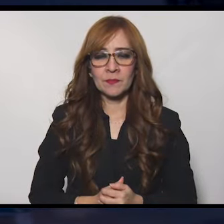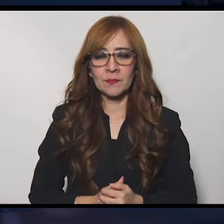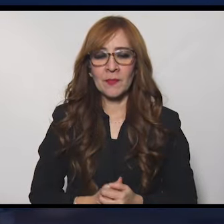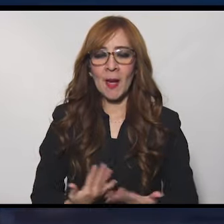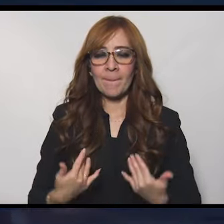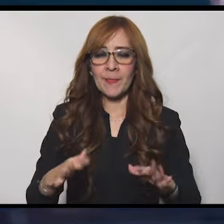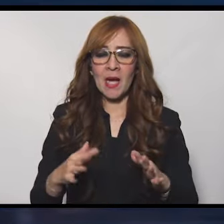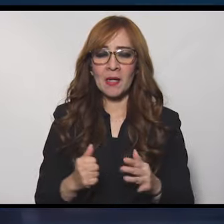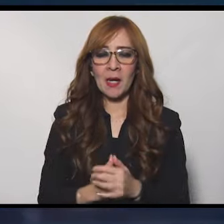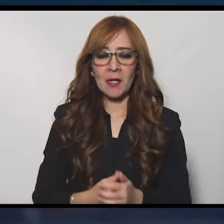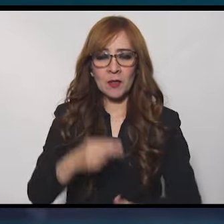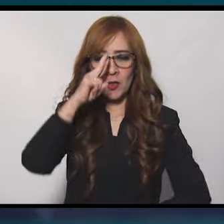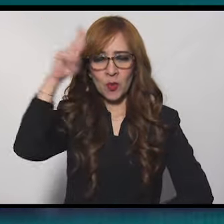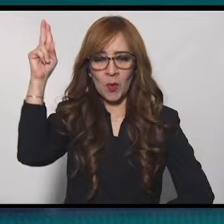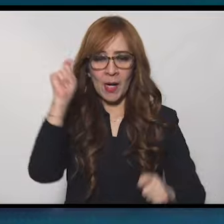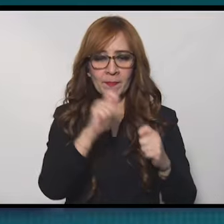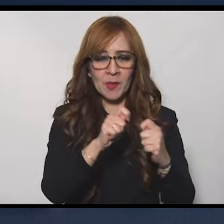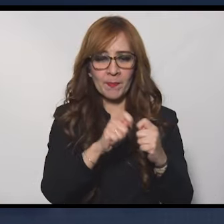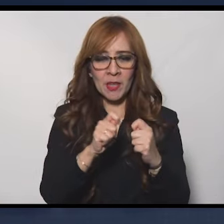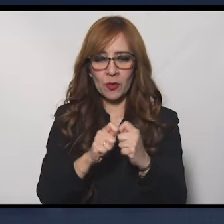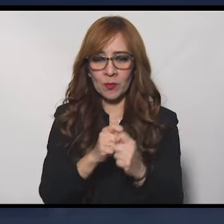let God shape you.